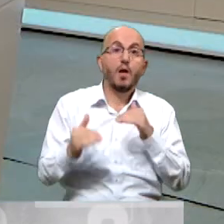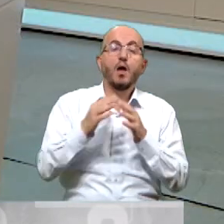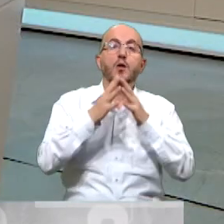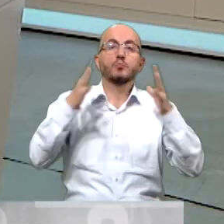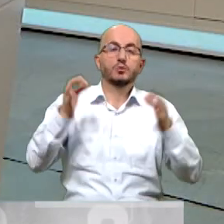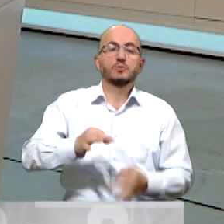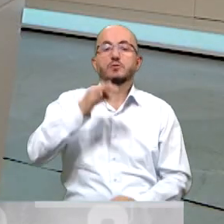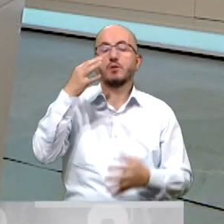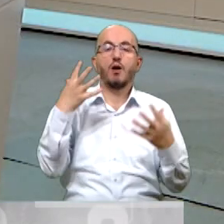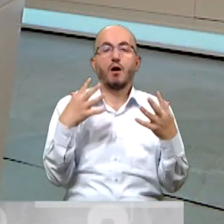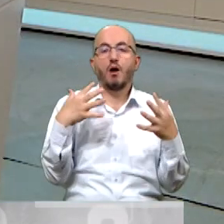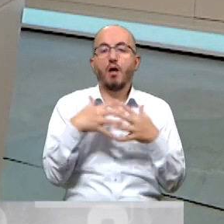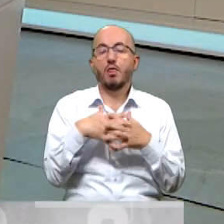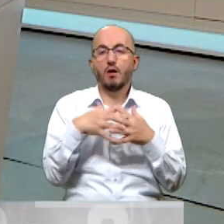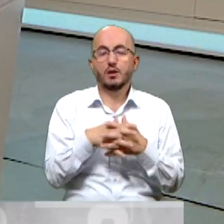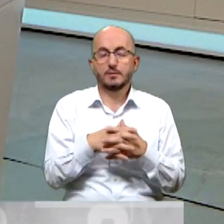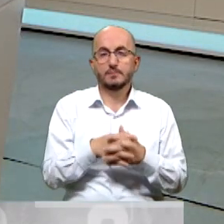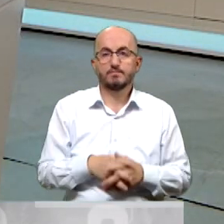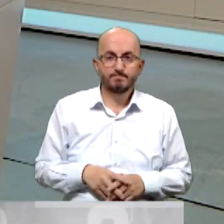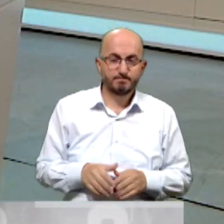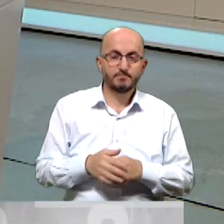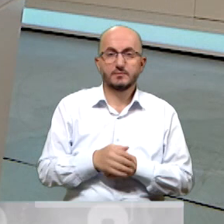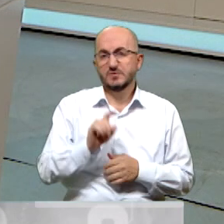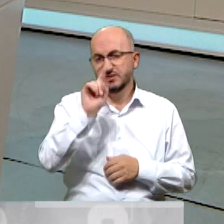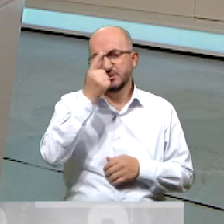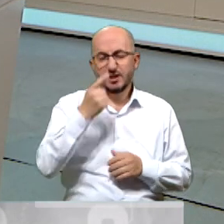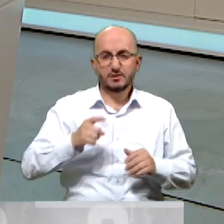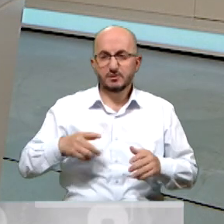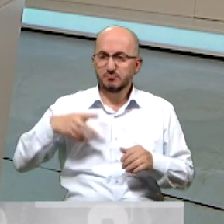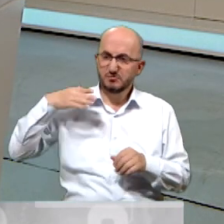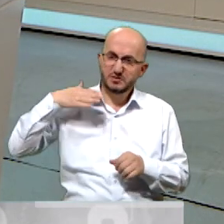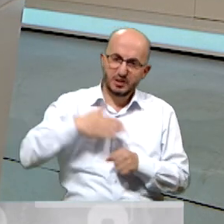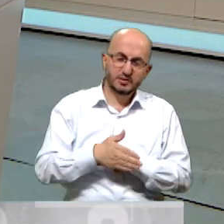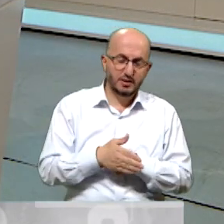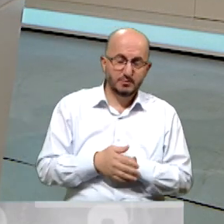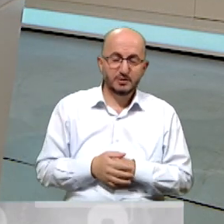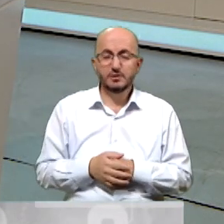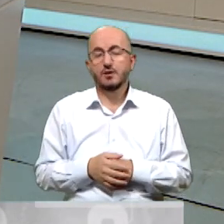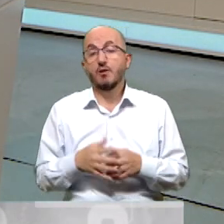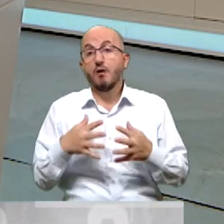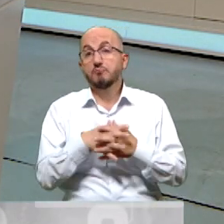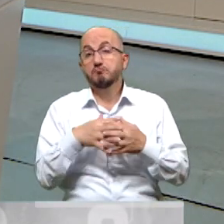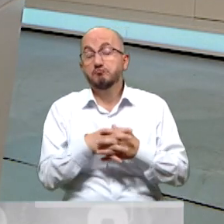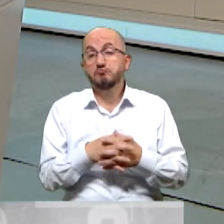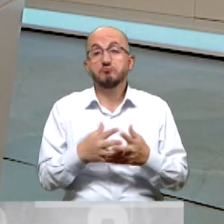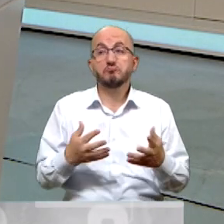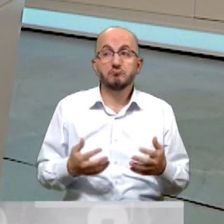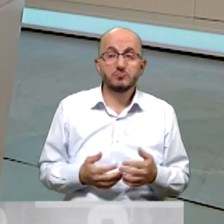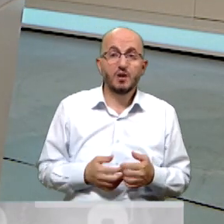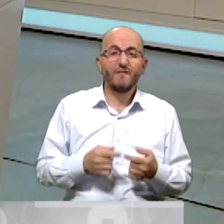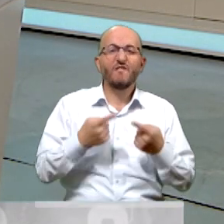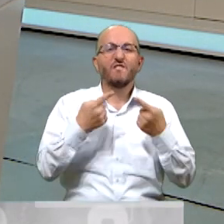var. Yani kurban kesmeler artık münferiden kesilemiyor, kalabalıklar var, mekanlar var, izdiham var.